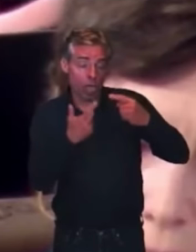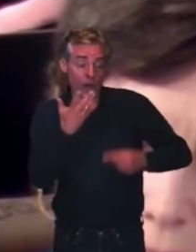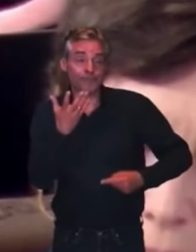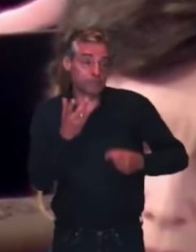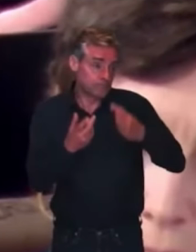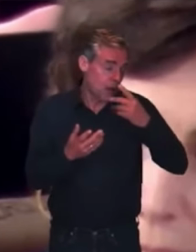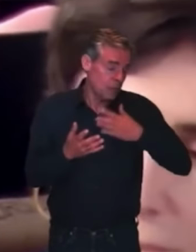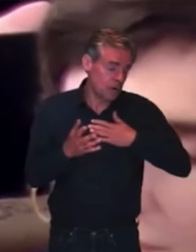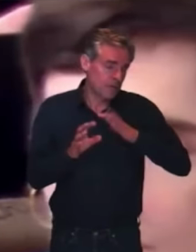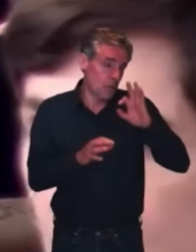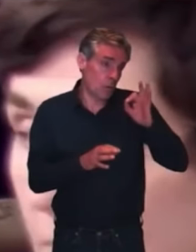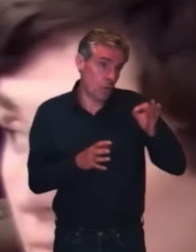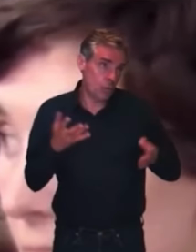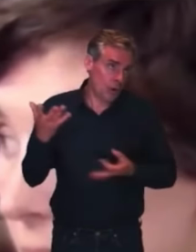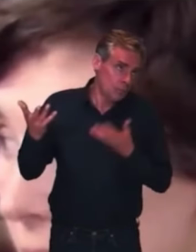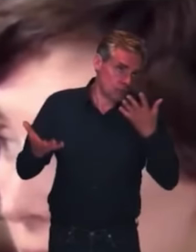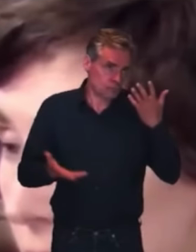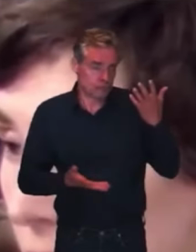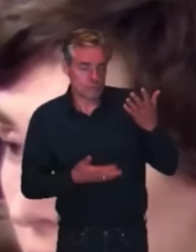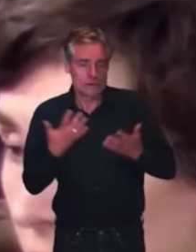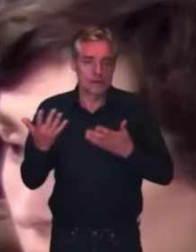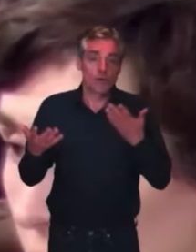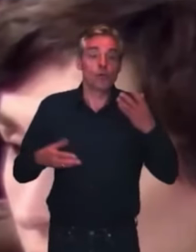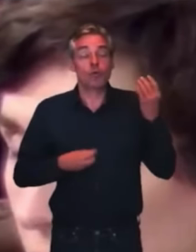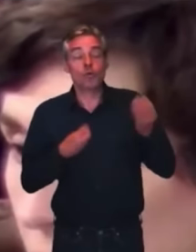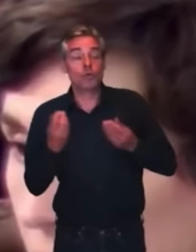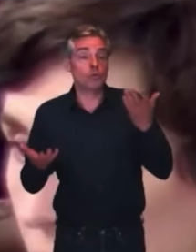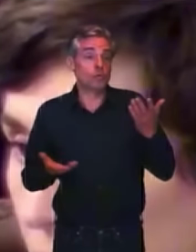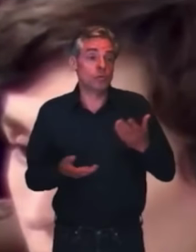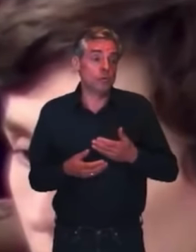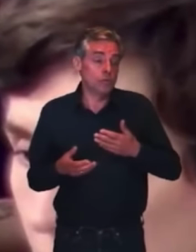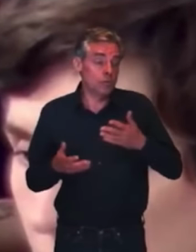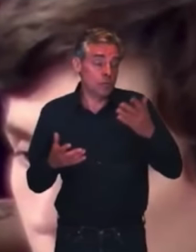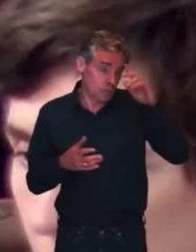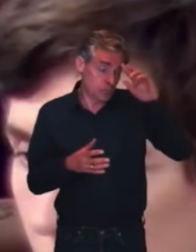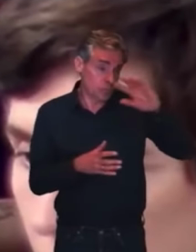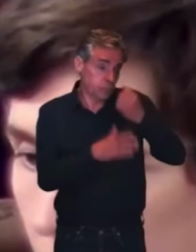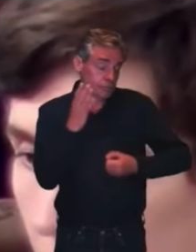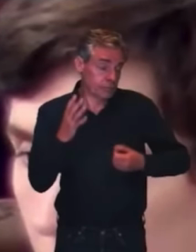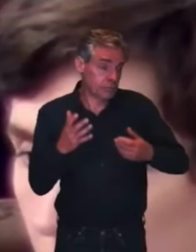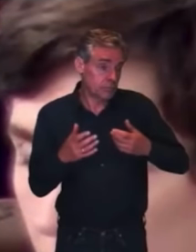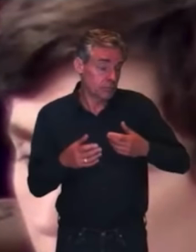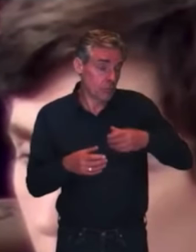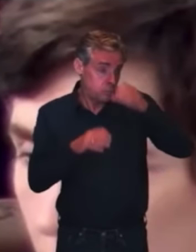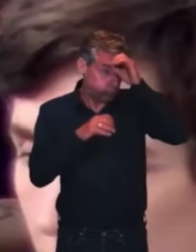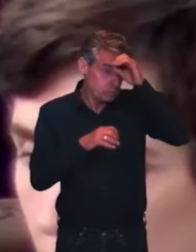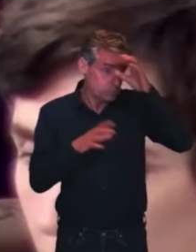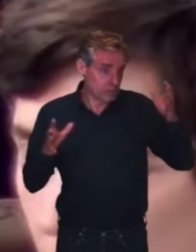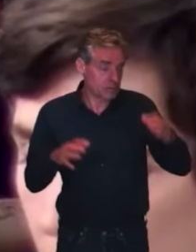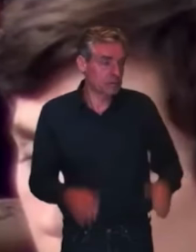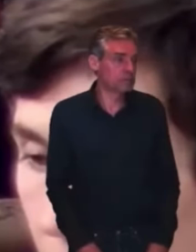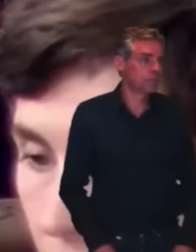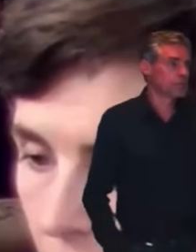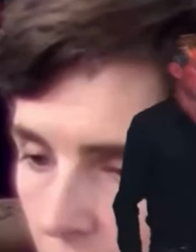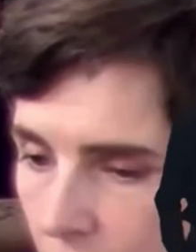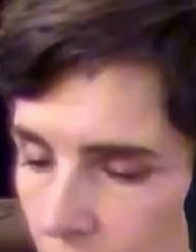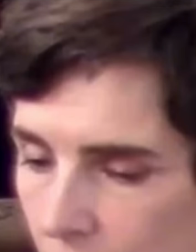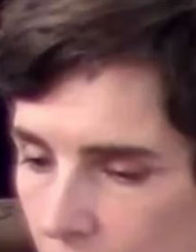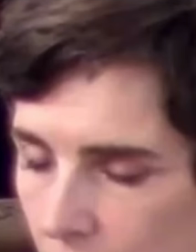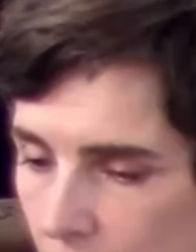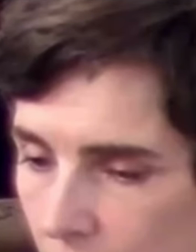sens de ce que l'on imagine, où vous vous êtes perdu. Mais enfin, il y a une grande difficulté. Moi, je vais vous demander de façon